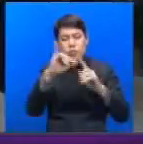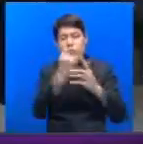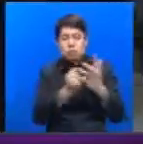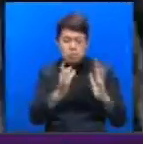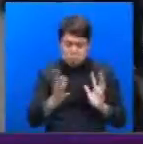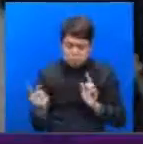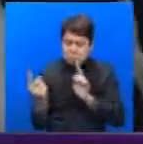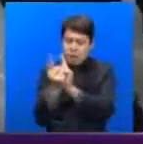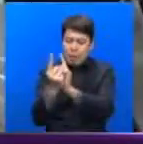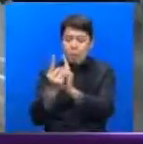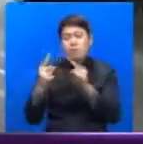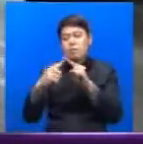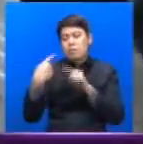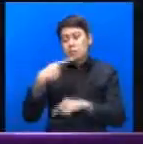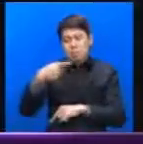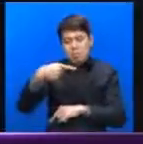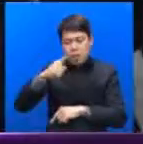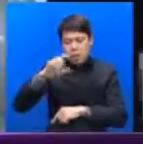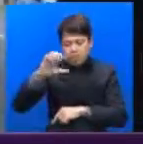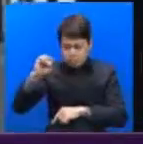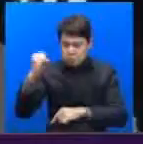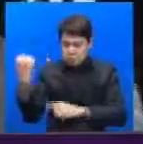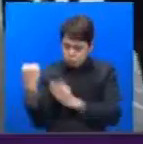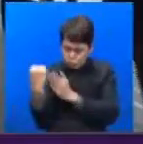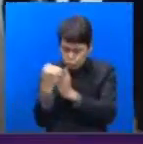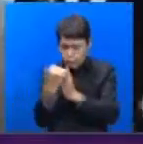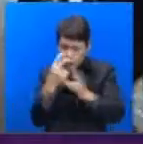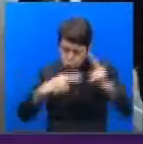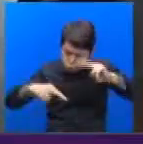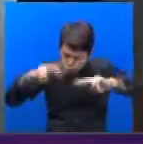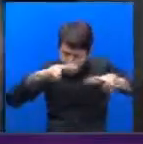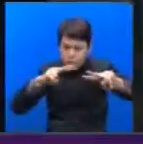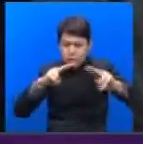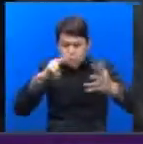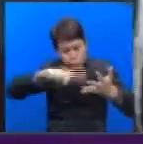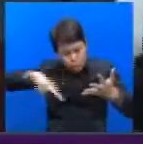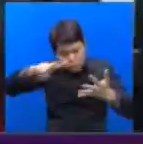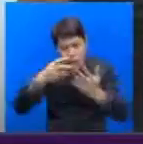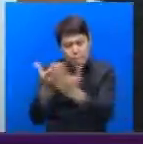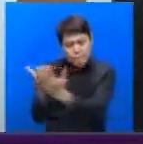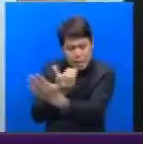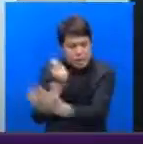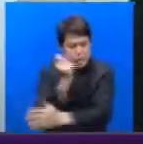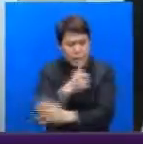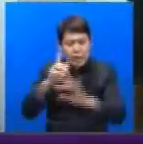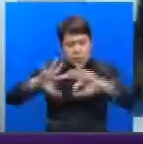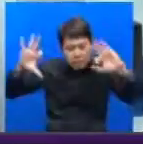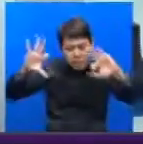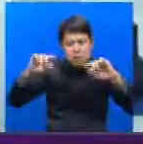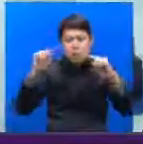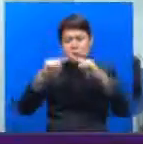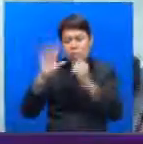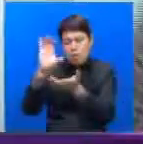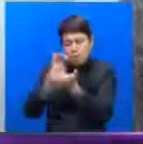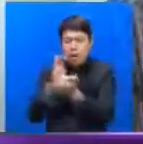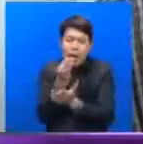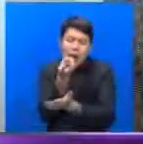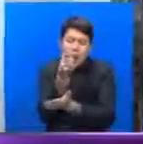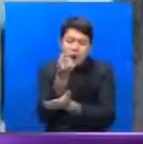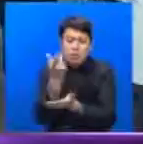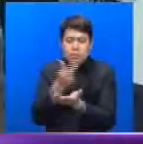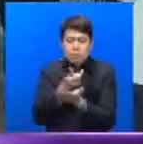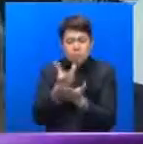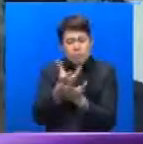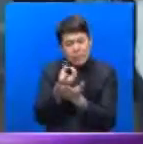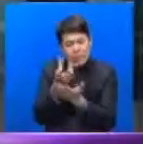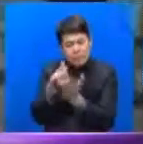ปราบปรามการทุจริตแห่งชาติขอให้ตรวจสอบโครงการรับจำนำข้าวและการเบิกจ่ายงบประมาณของรัฐบาลหลังจากที่ข้าวนำไป